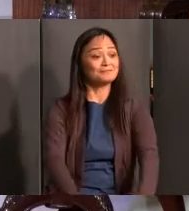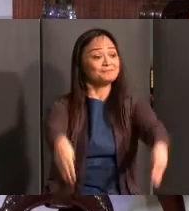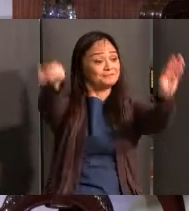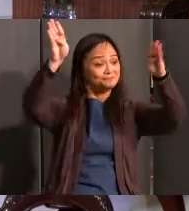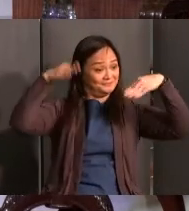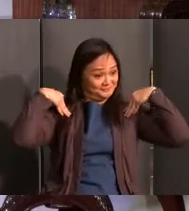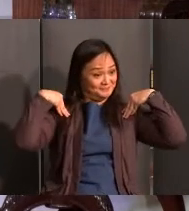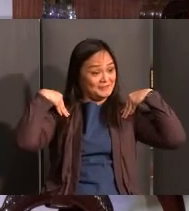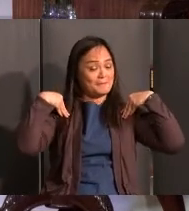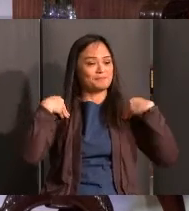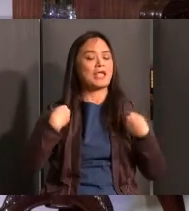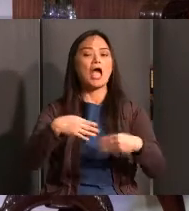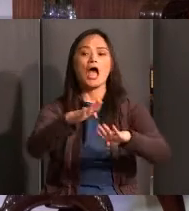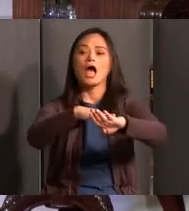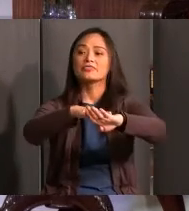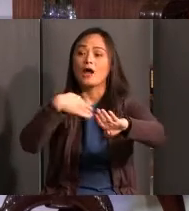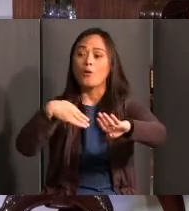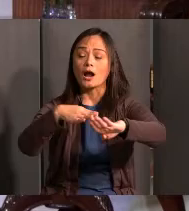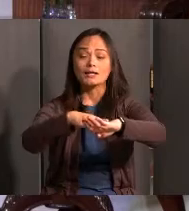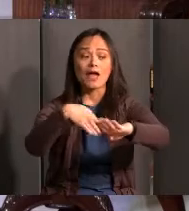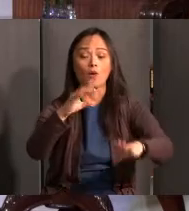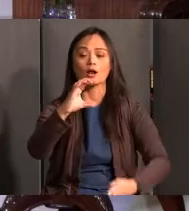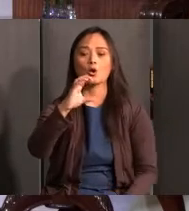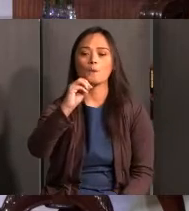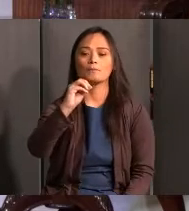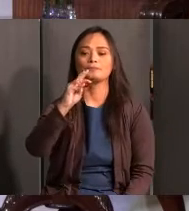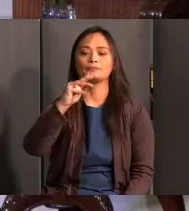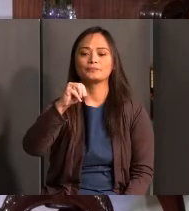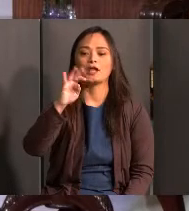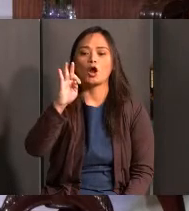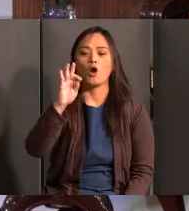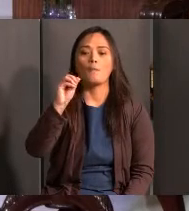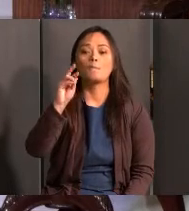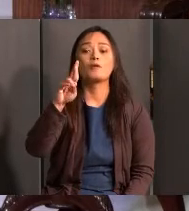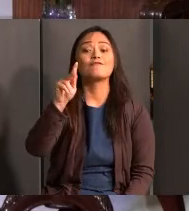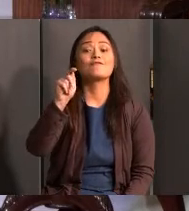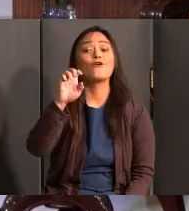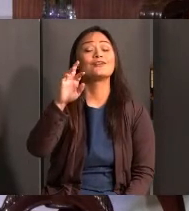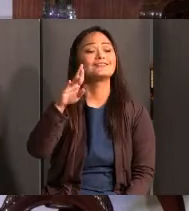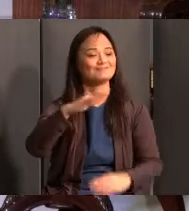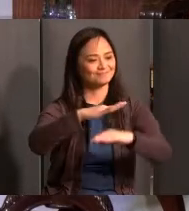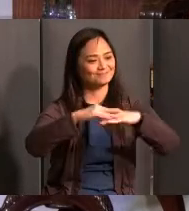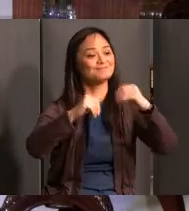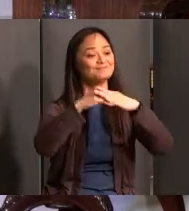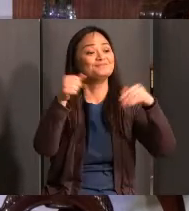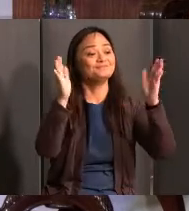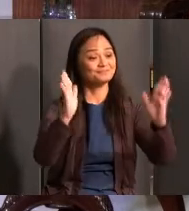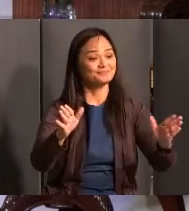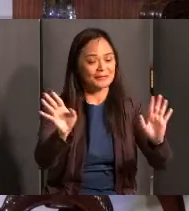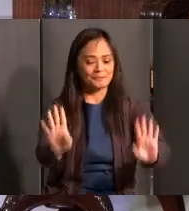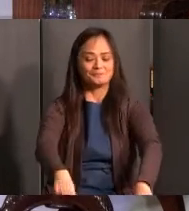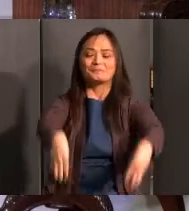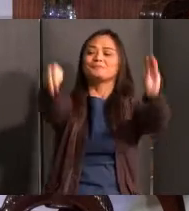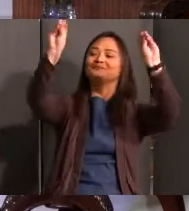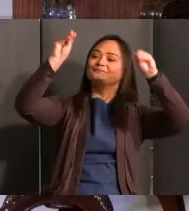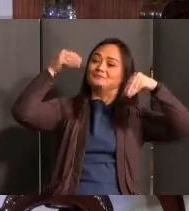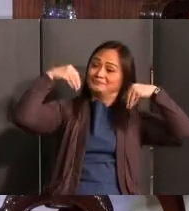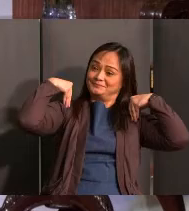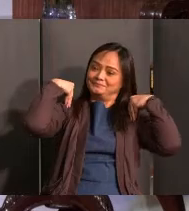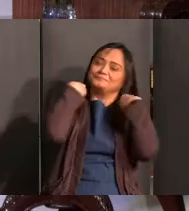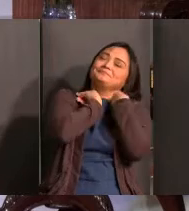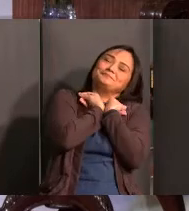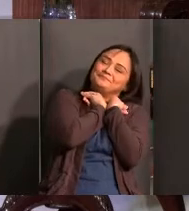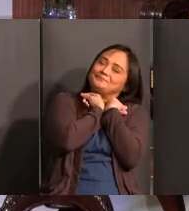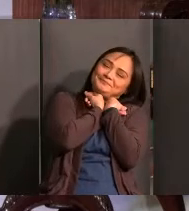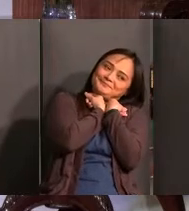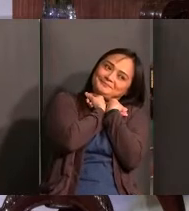comforter, di ba? Ganon din yung kumot, di ba? Binibili nyo yung tinatakip sa kama. Okay. Pero kailan ba nagiging